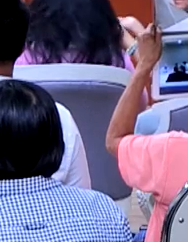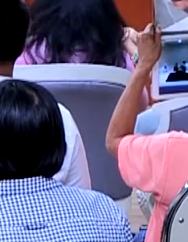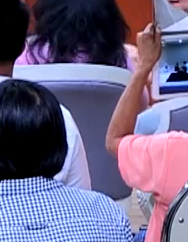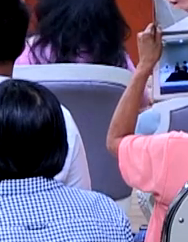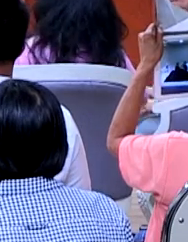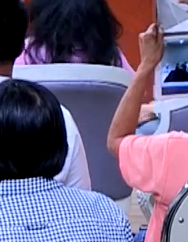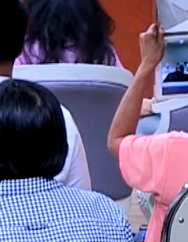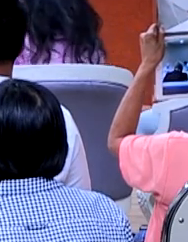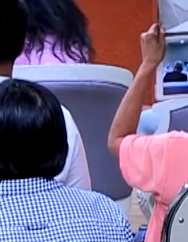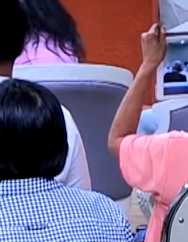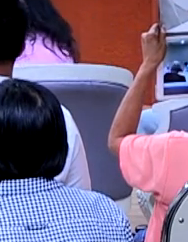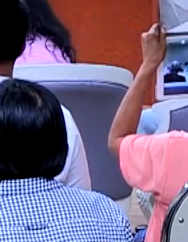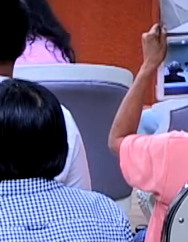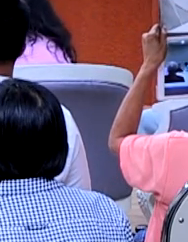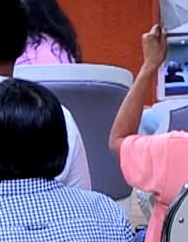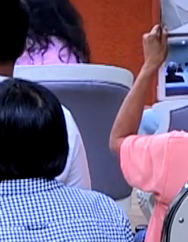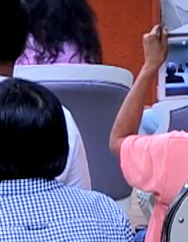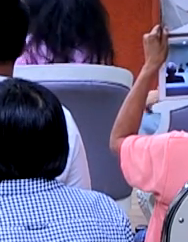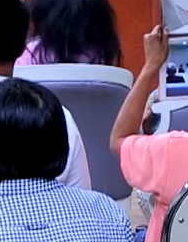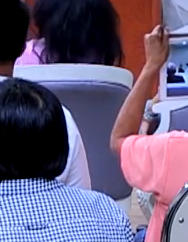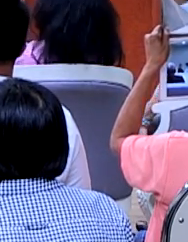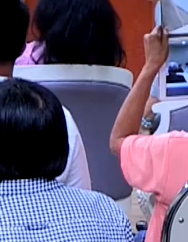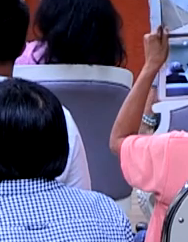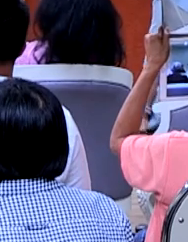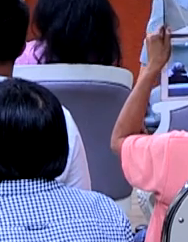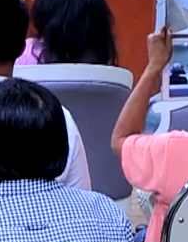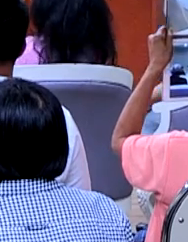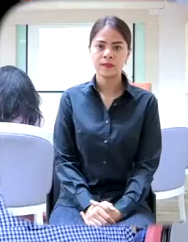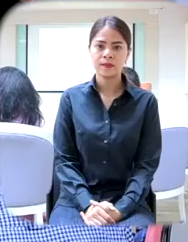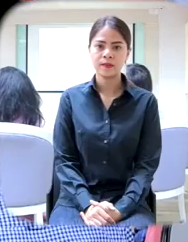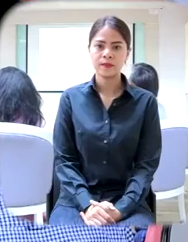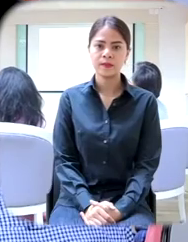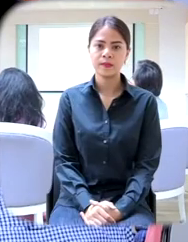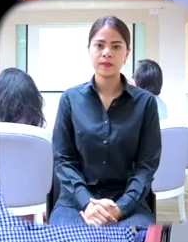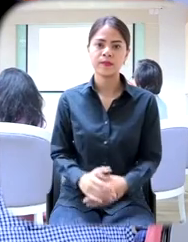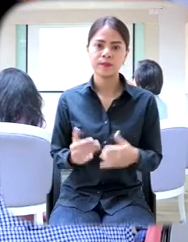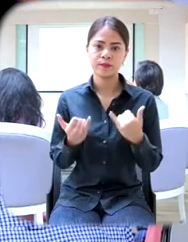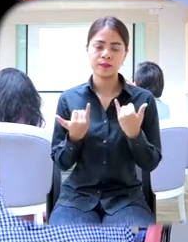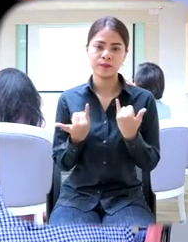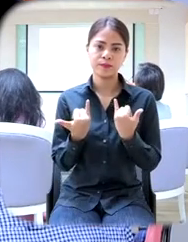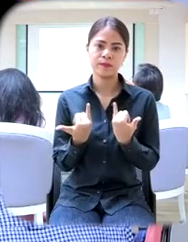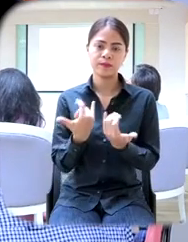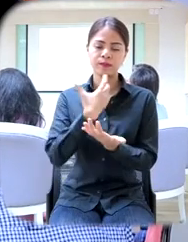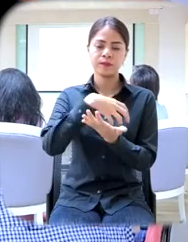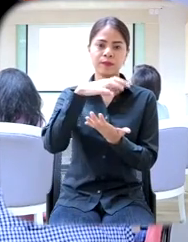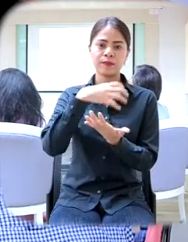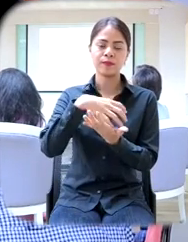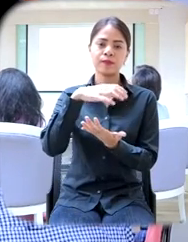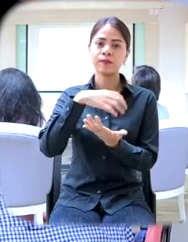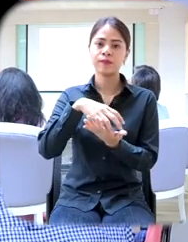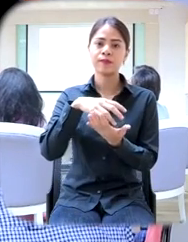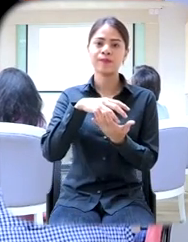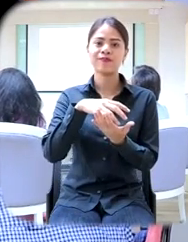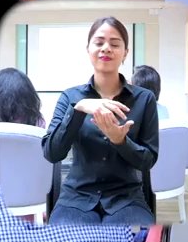I think I am expected to speak in English today. วันนี้ต้องบรรยายภาษา